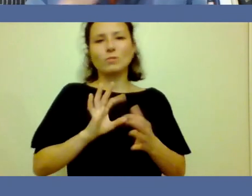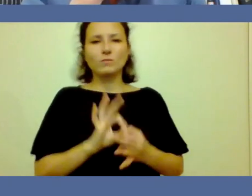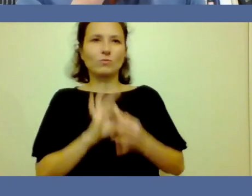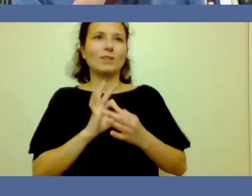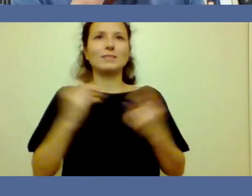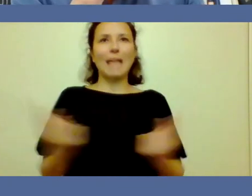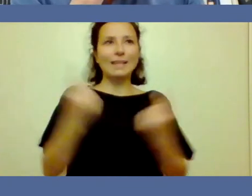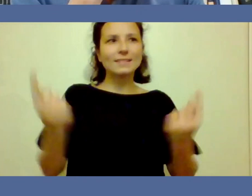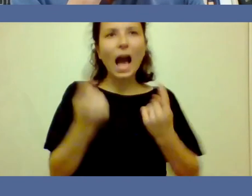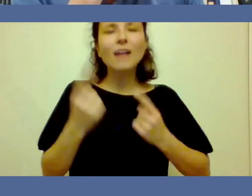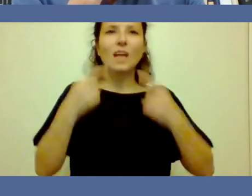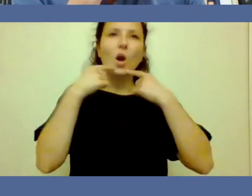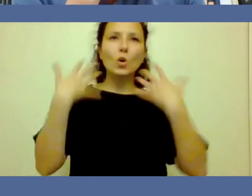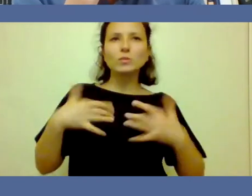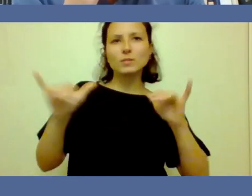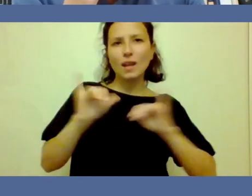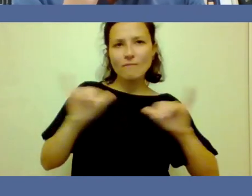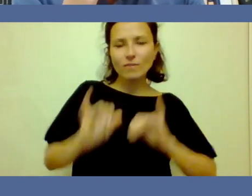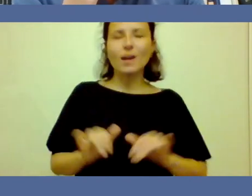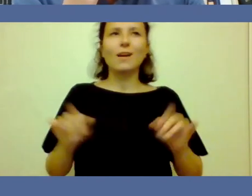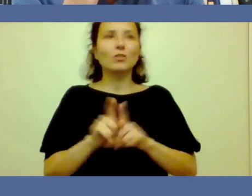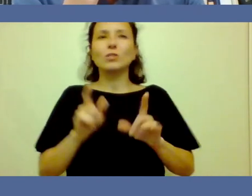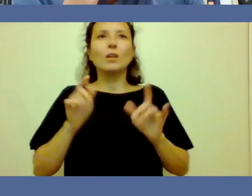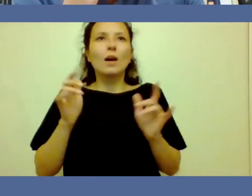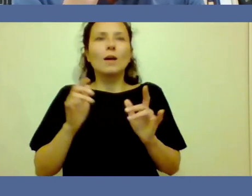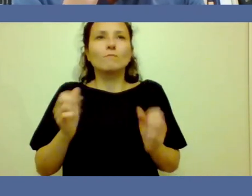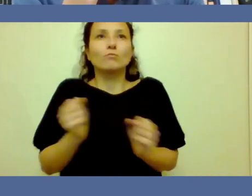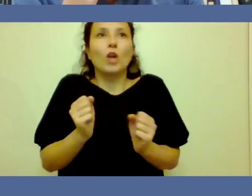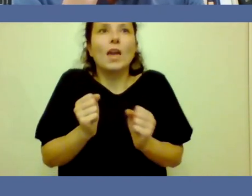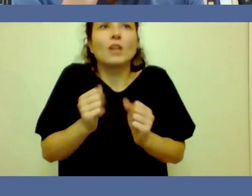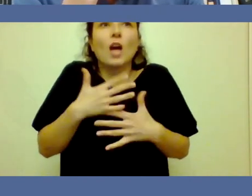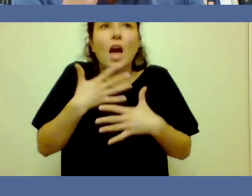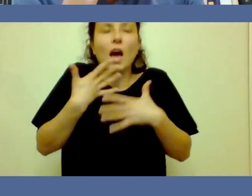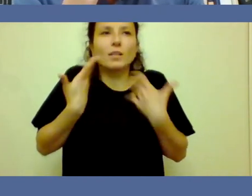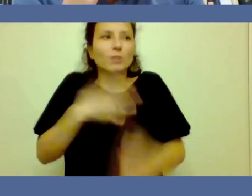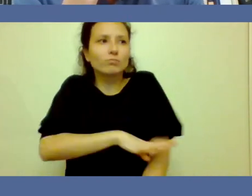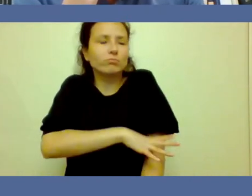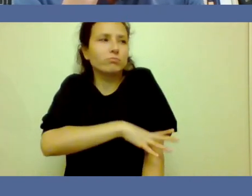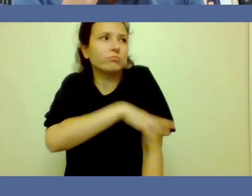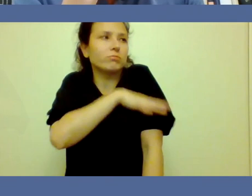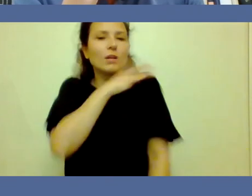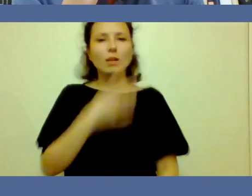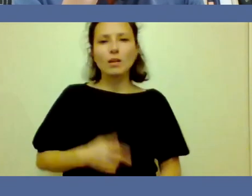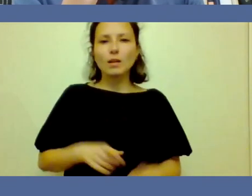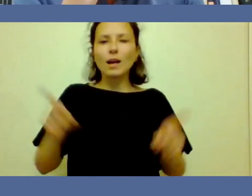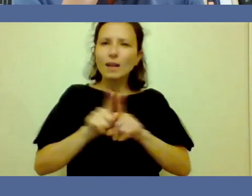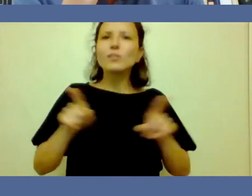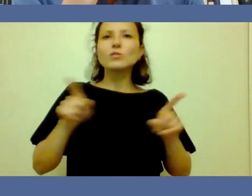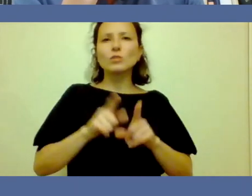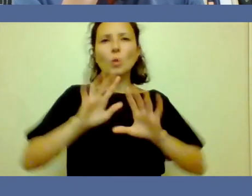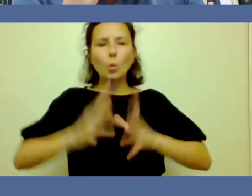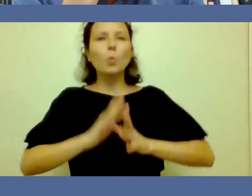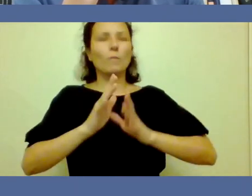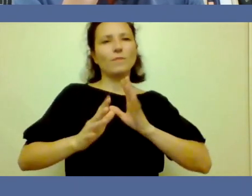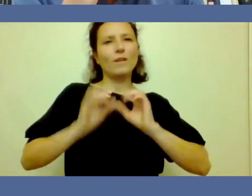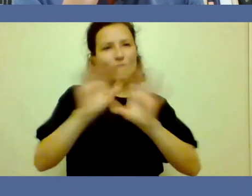sensacją, rozrywką, przerażaniem i dawaniem ciarek na plecach, ale też objaśnianiem świata. Więc myślę,